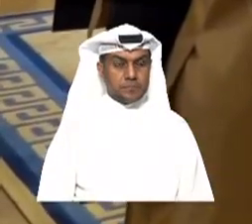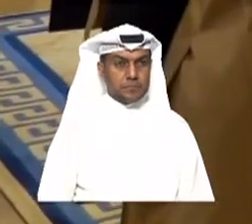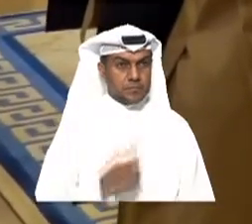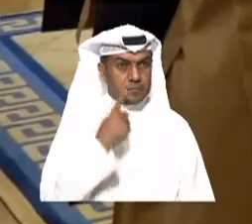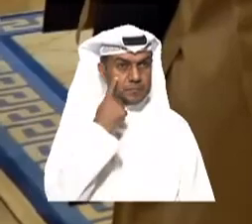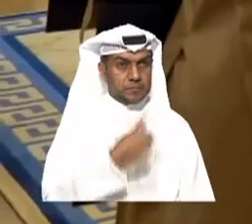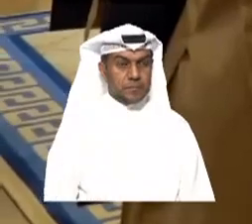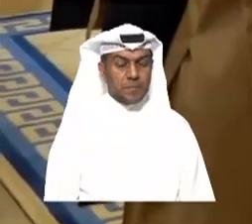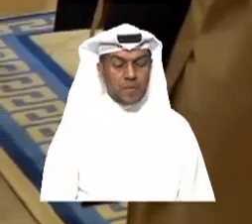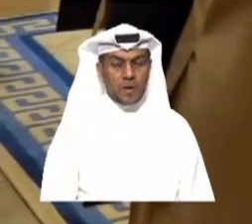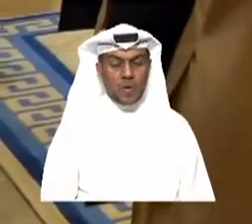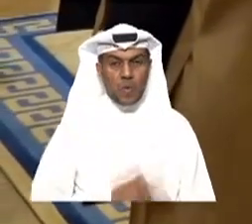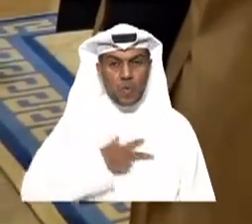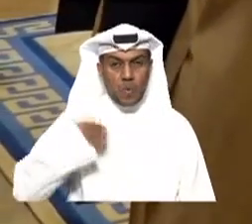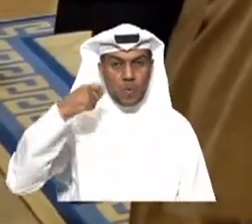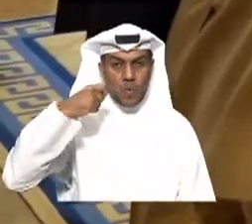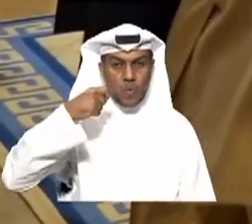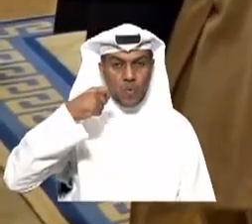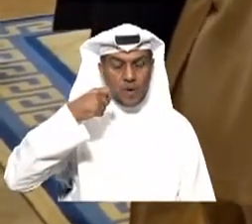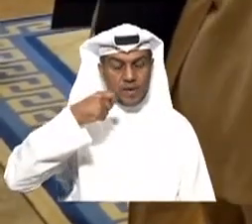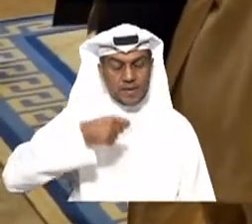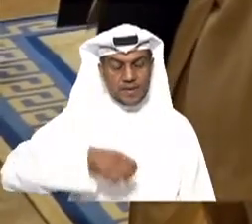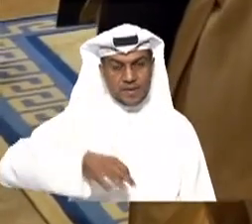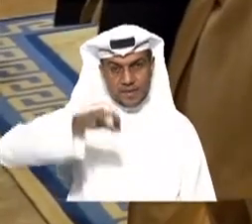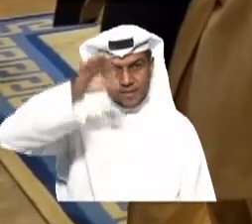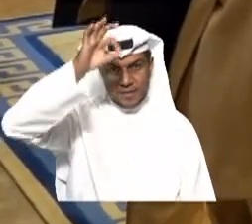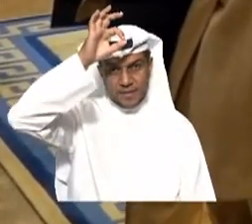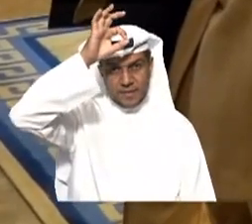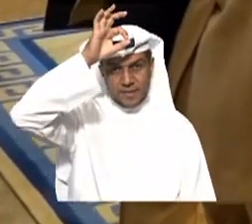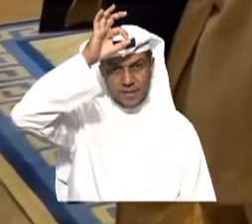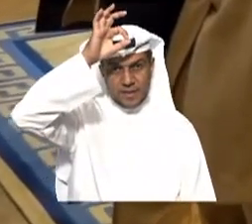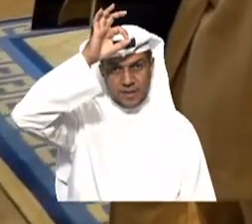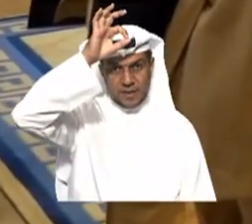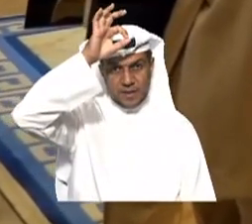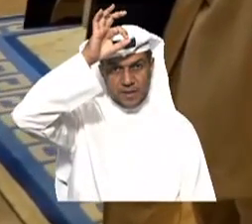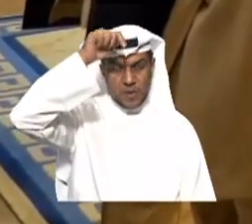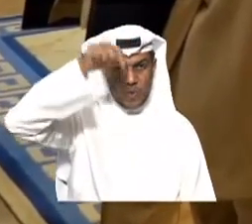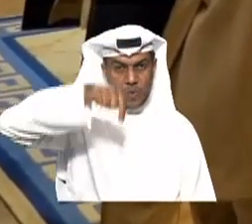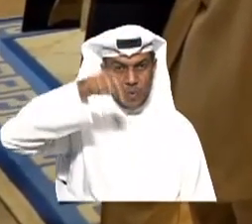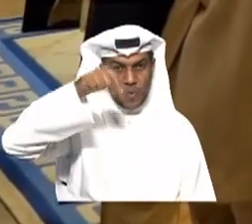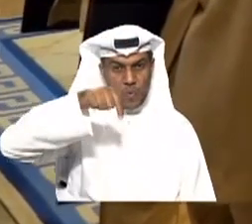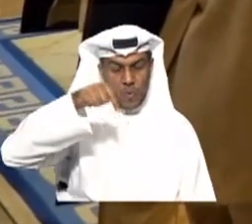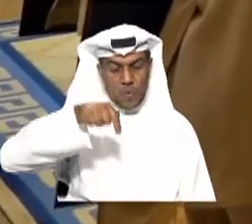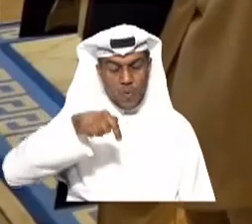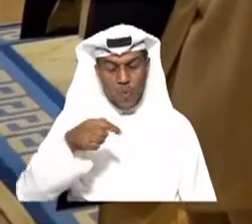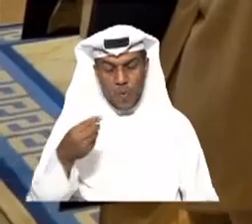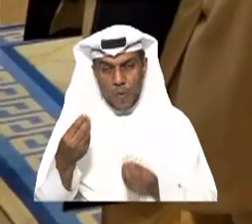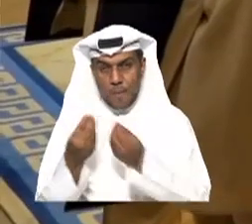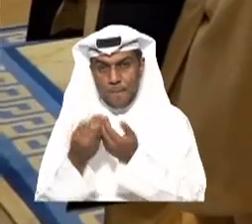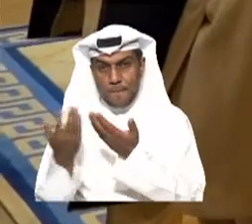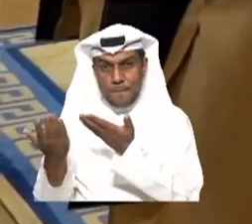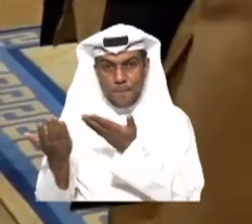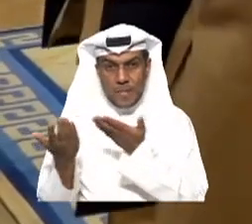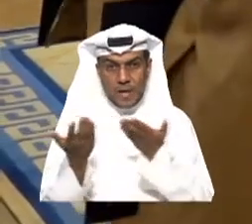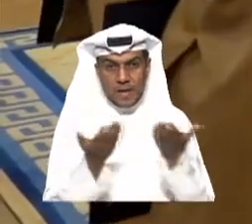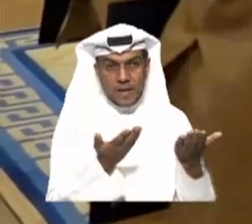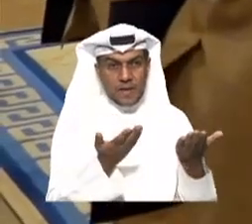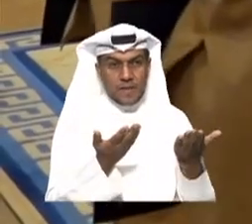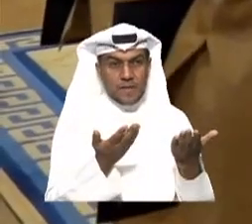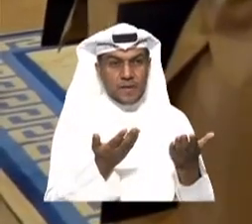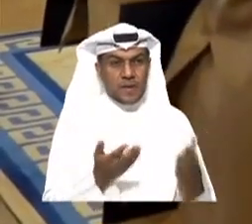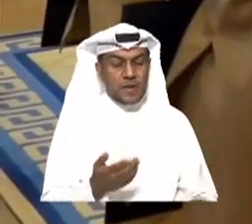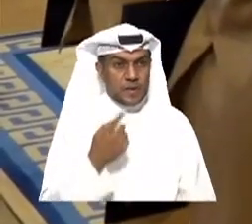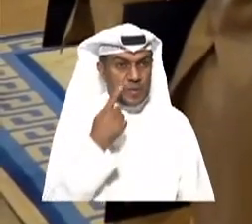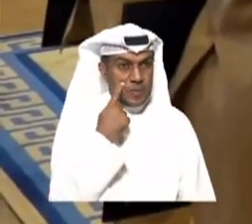استقبل معالي النائب الأول لرئيس مجلس الوزراء ووزير الداخلية الشيخ طلال خالد الأحمد الصباح في مبنى